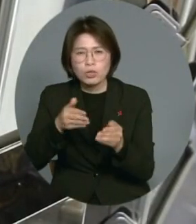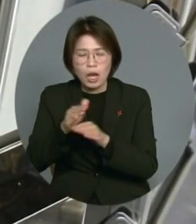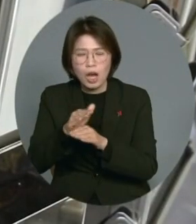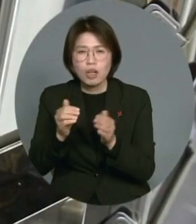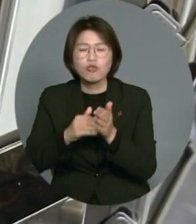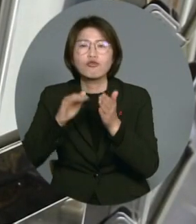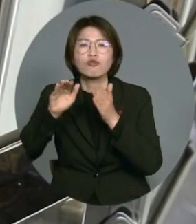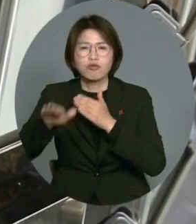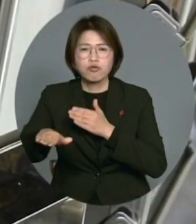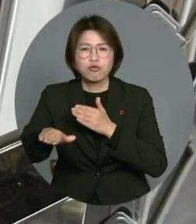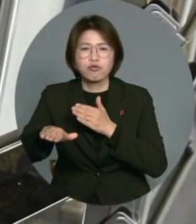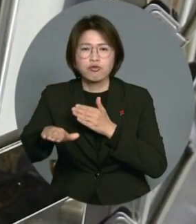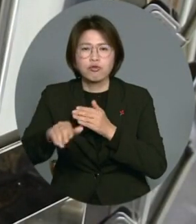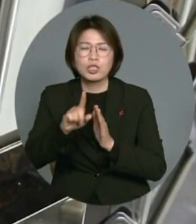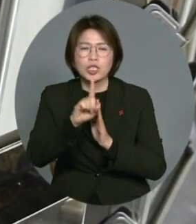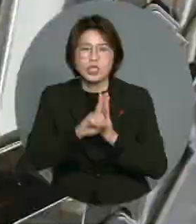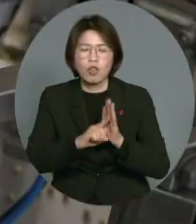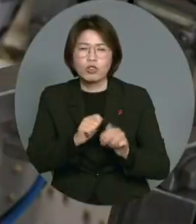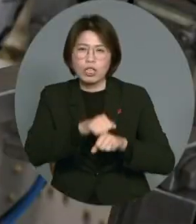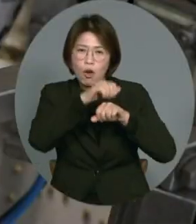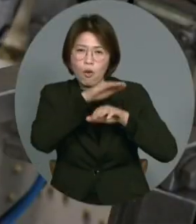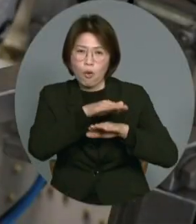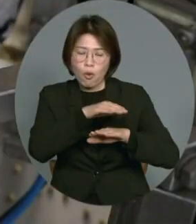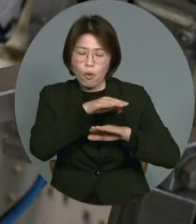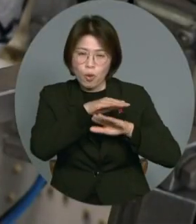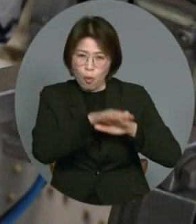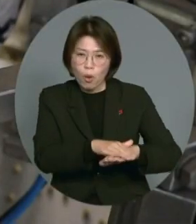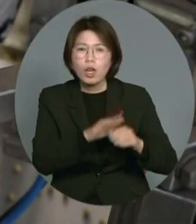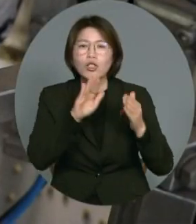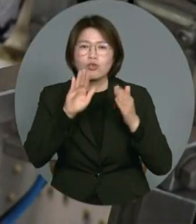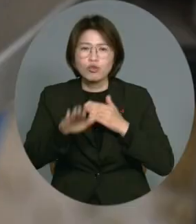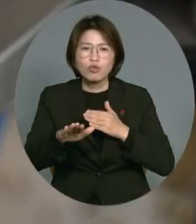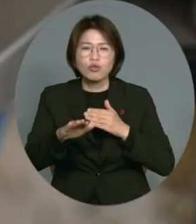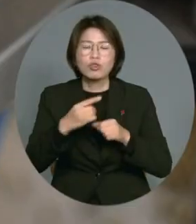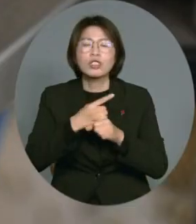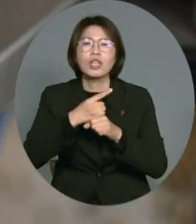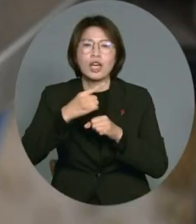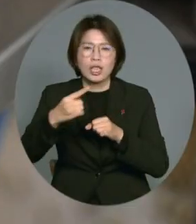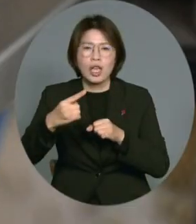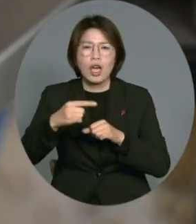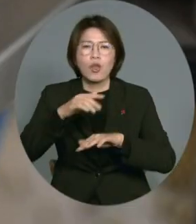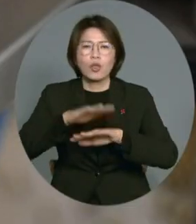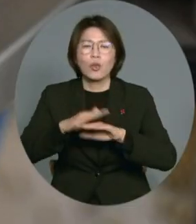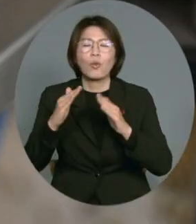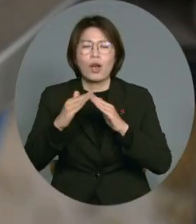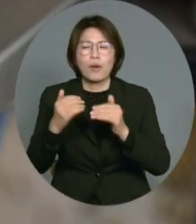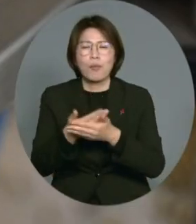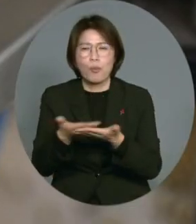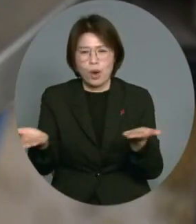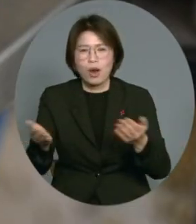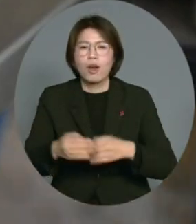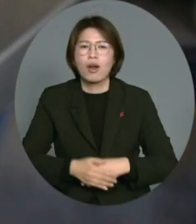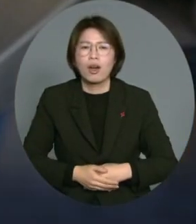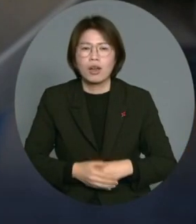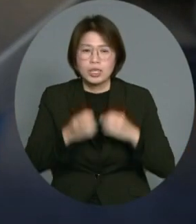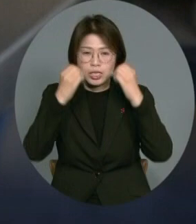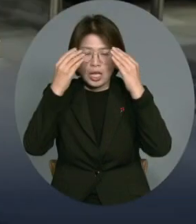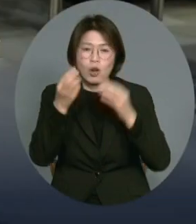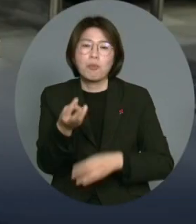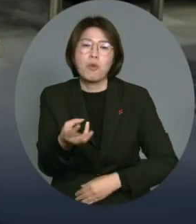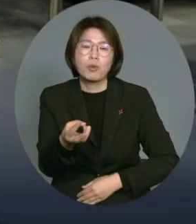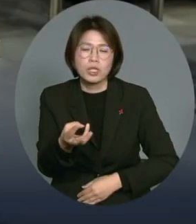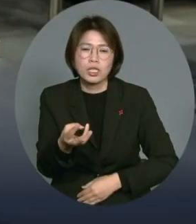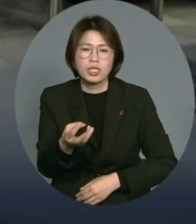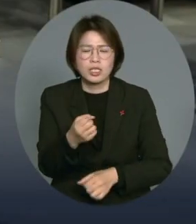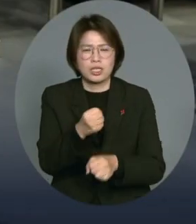이루어지면 저온 창고에서 보관한 뒤 이듬해 파종기 다른 농가에 공급됩니다. 이런 신품종들을 저희가 생산을